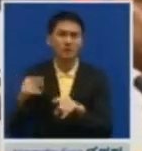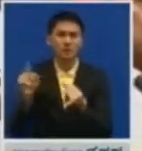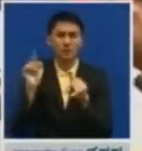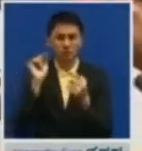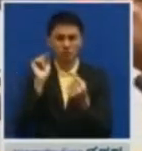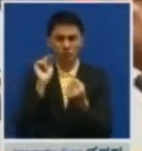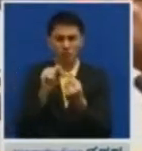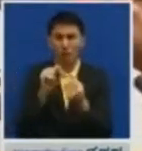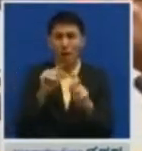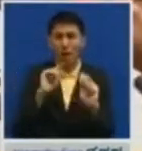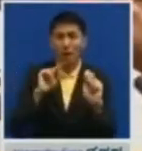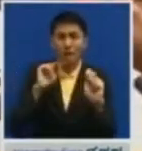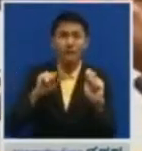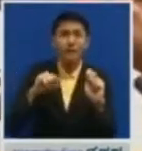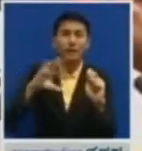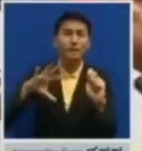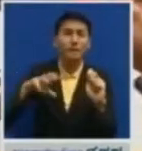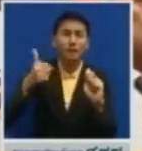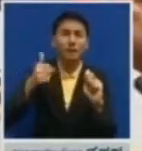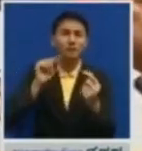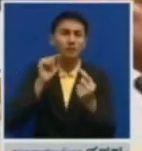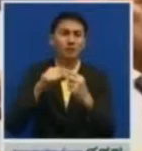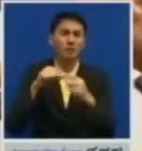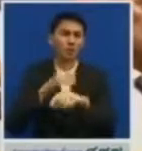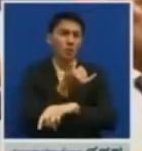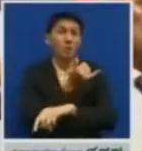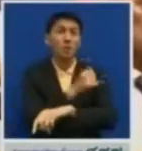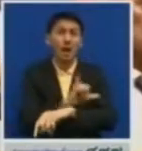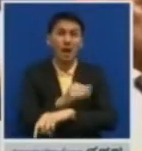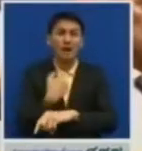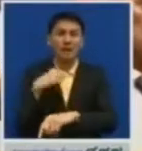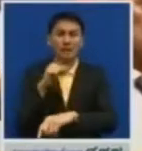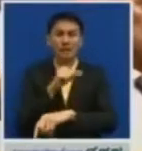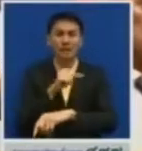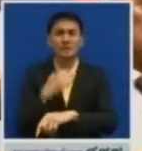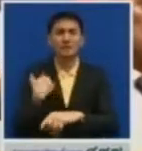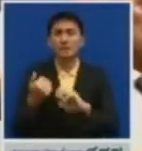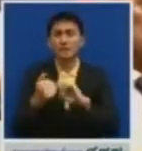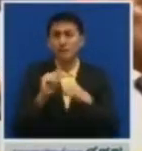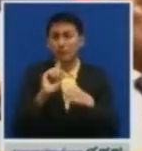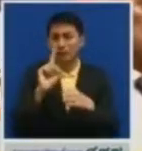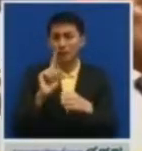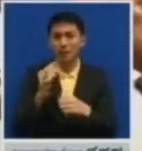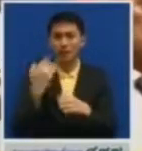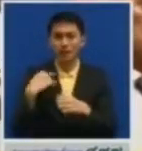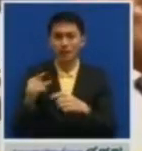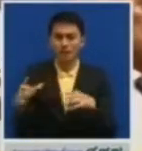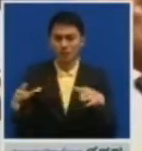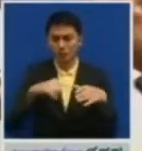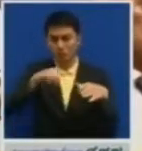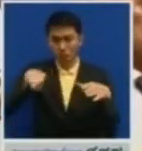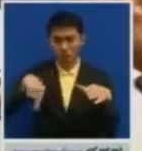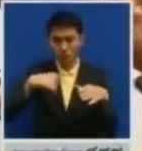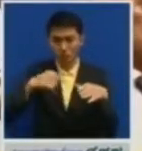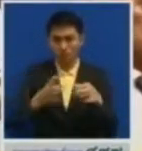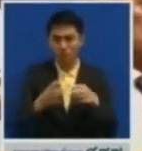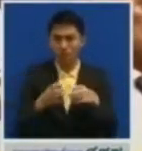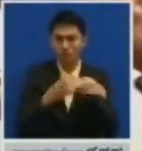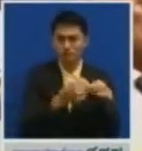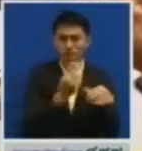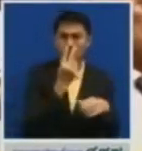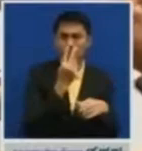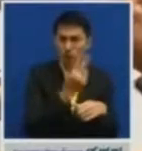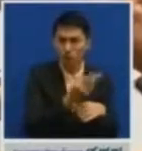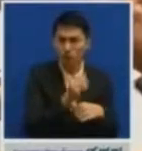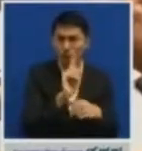มืองจังหวัดพระนครอยุธยาและได้นำคณะได้ลงตรวจสอบข้อเท็จจริงปรากฏว่